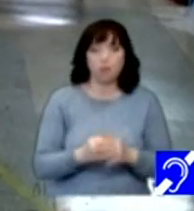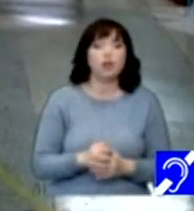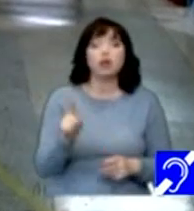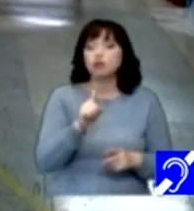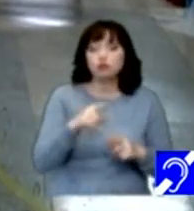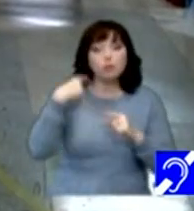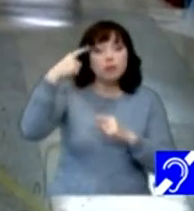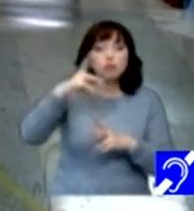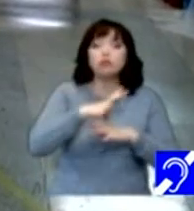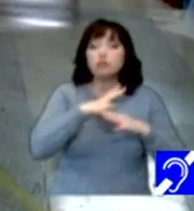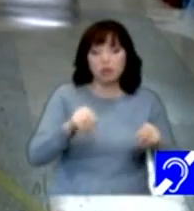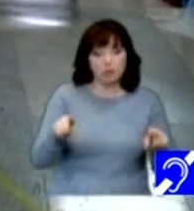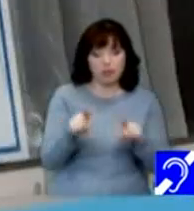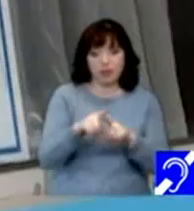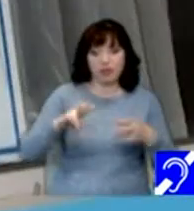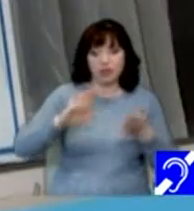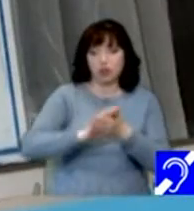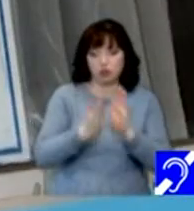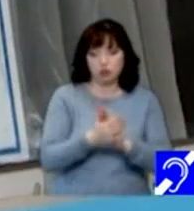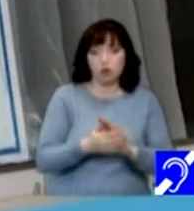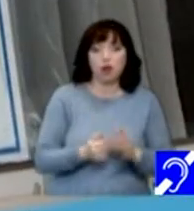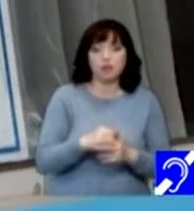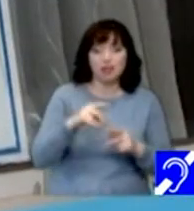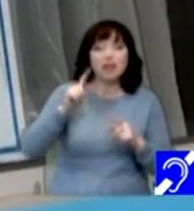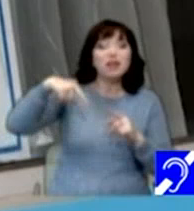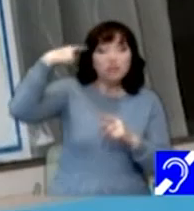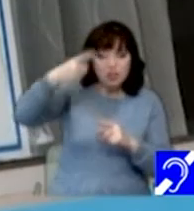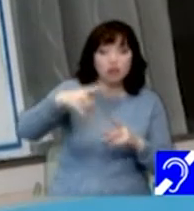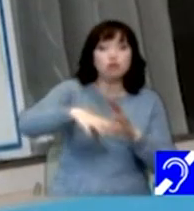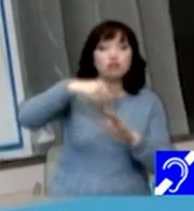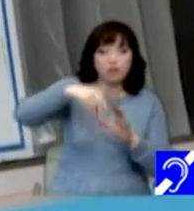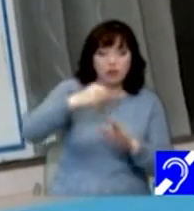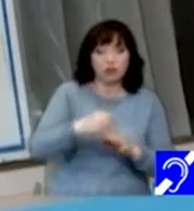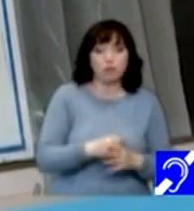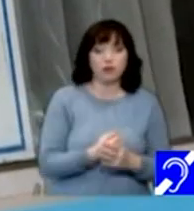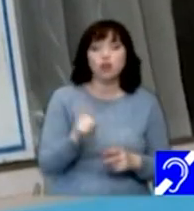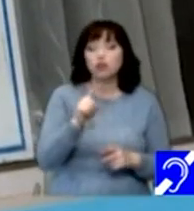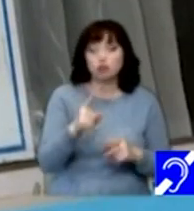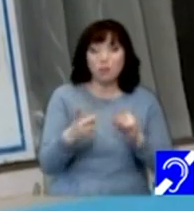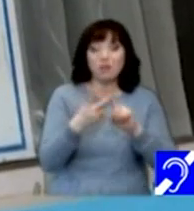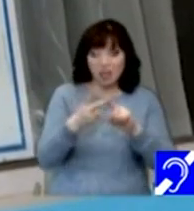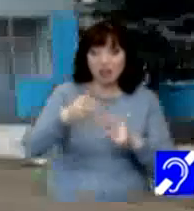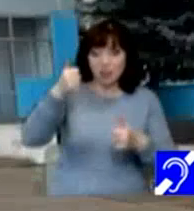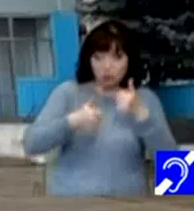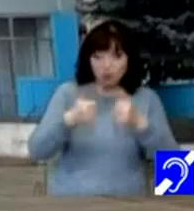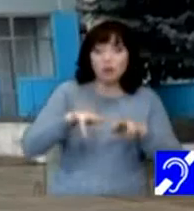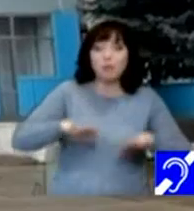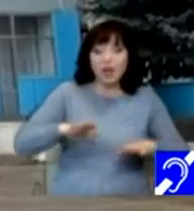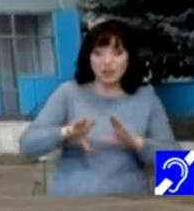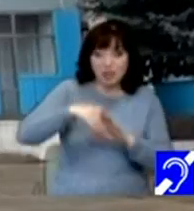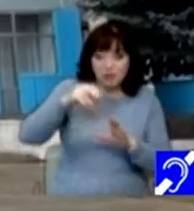situații, problemă, vor fi rezolvate în următoarea ediție a codului electoral. Organizarea turului 2 discutind în alegeri locale este